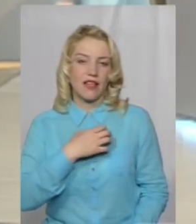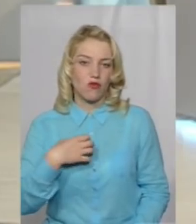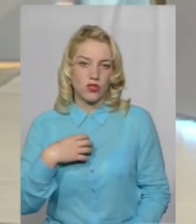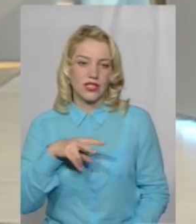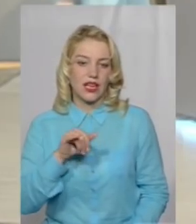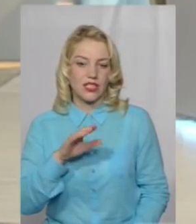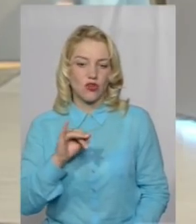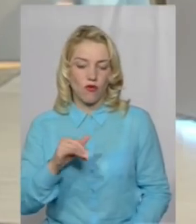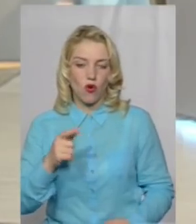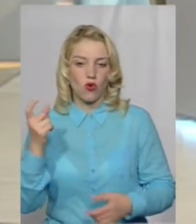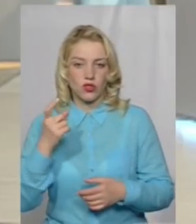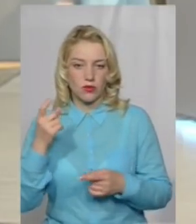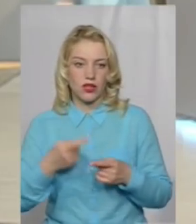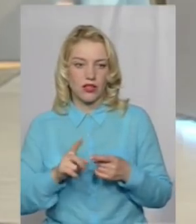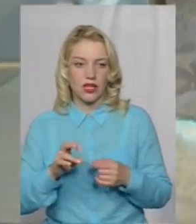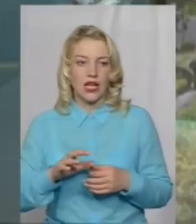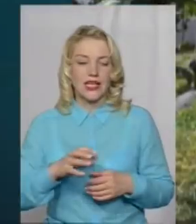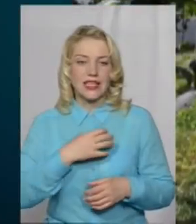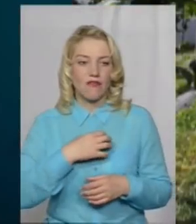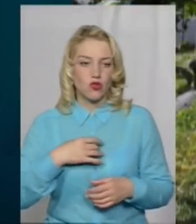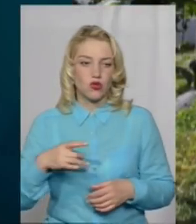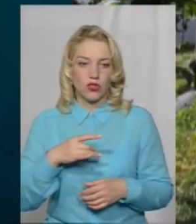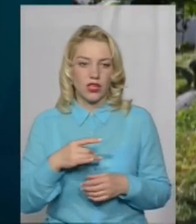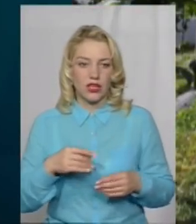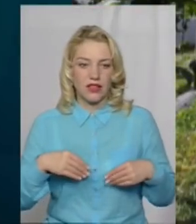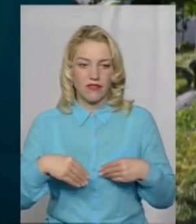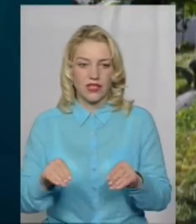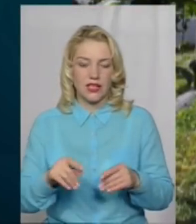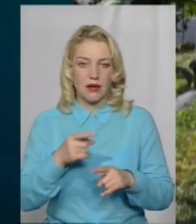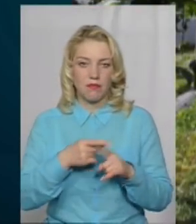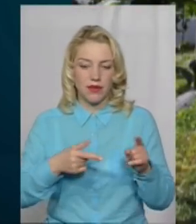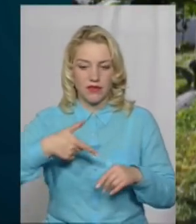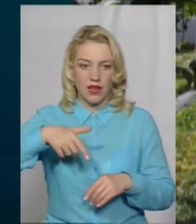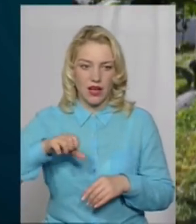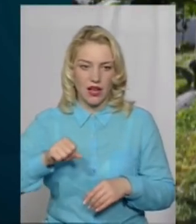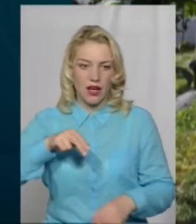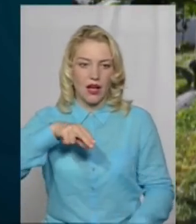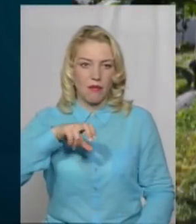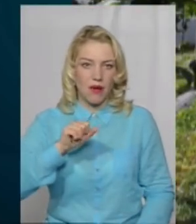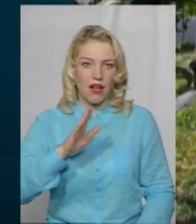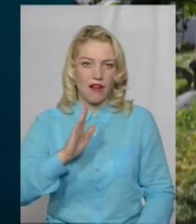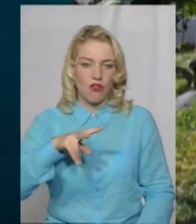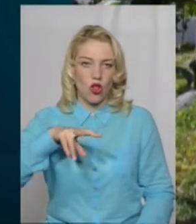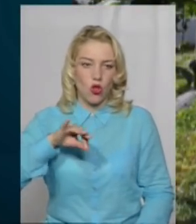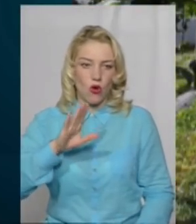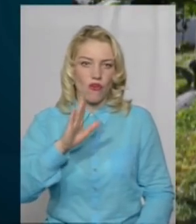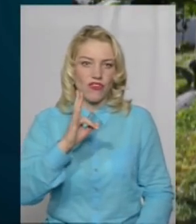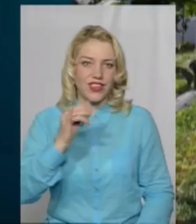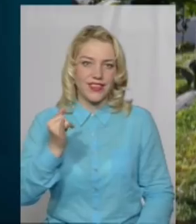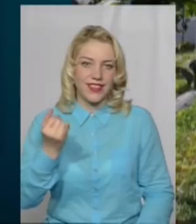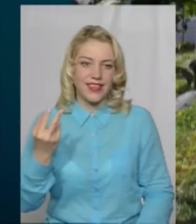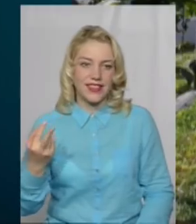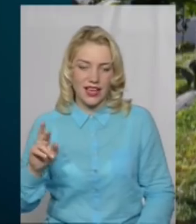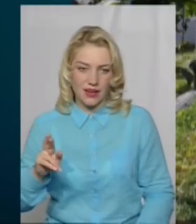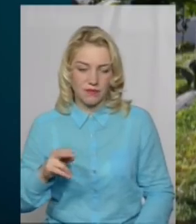території Кам'янківського лісництва, це також Славутський район, висадили пів гектара павловні. І теж нова така для нас культура, не для